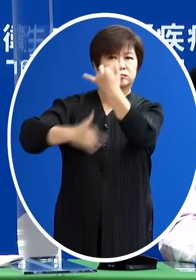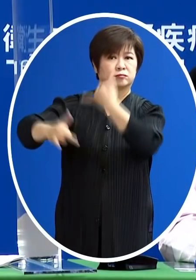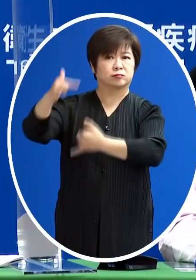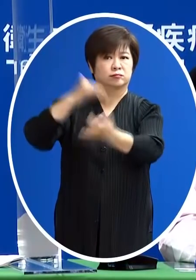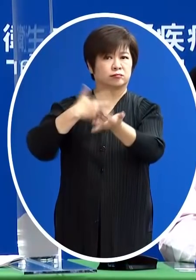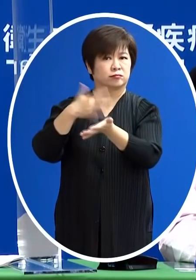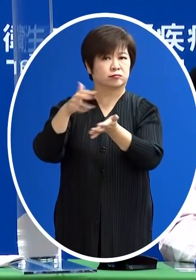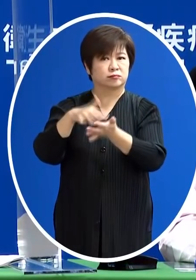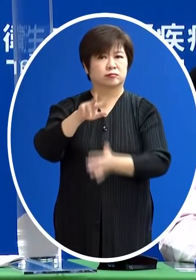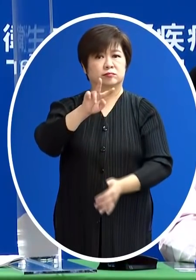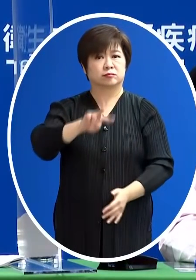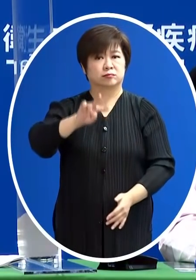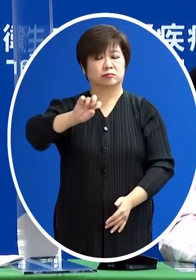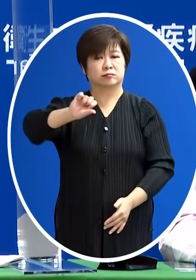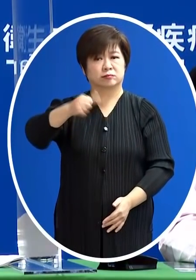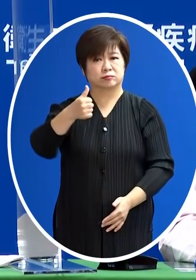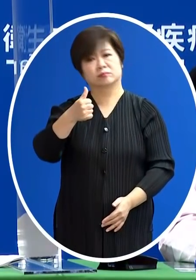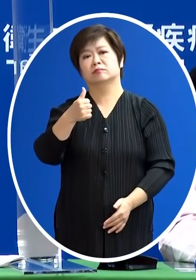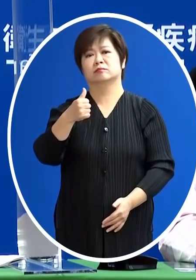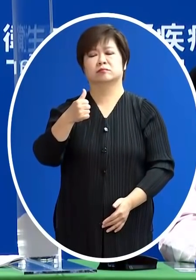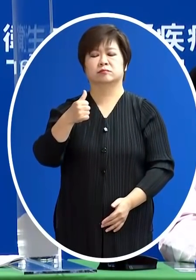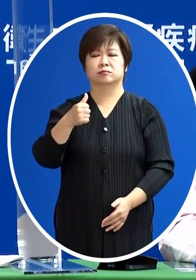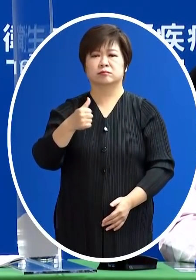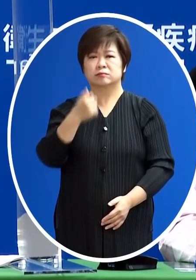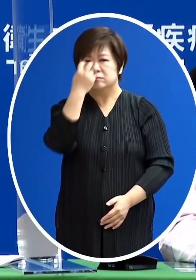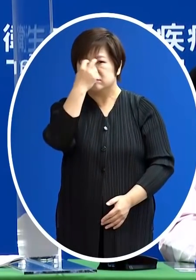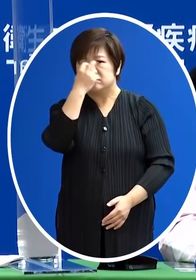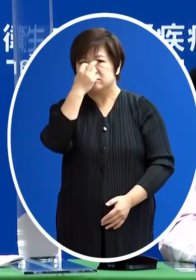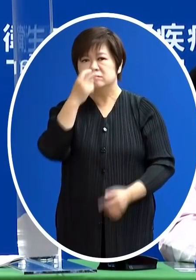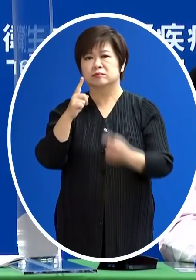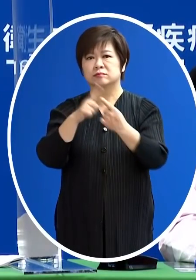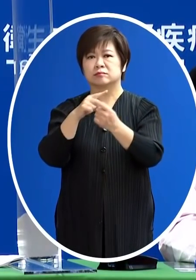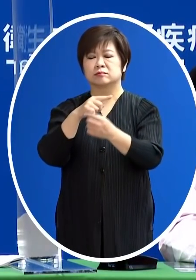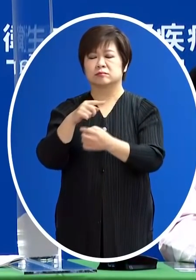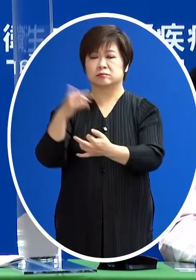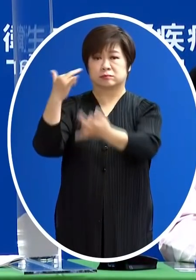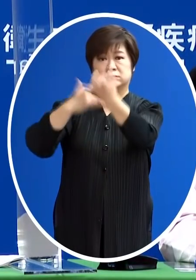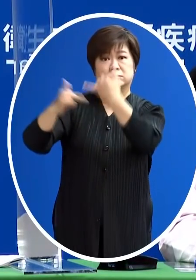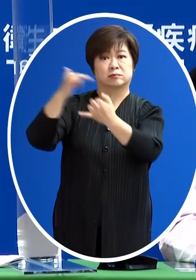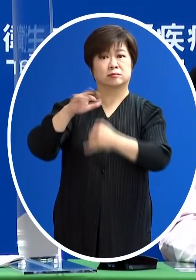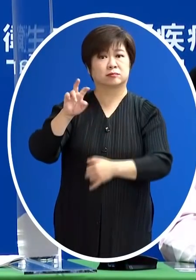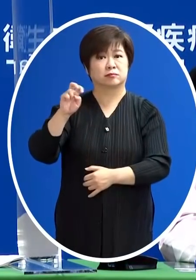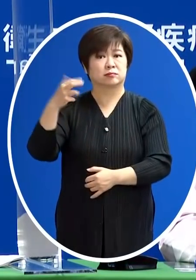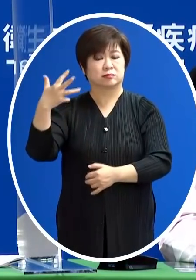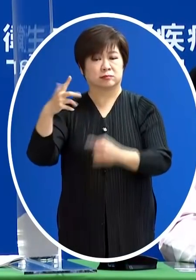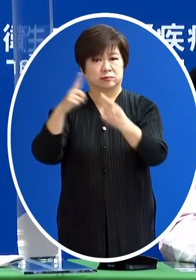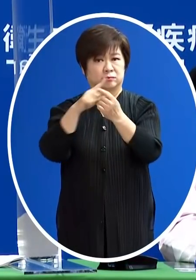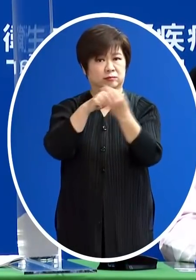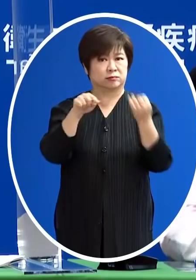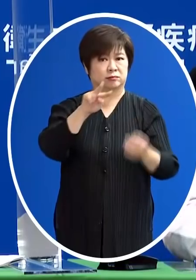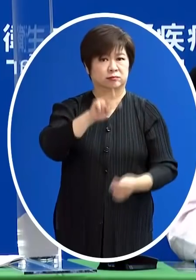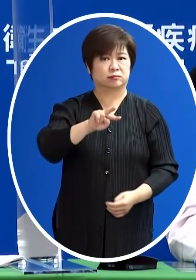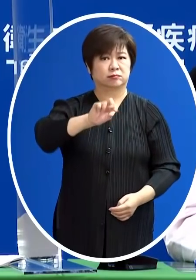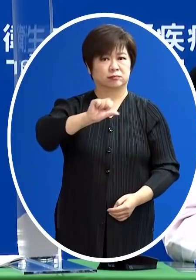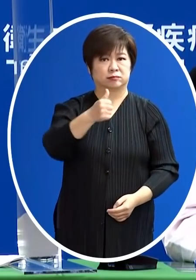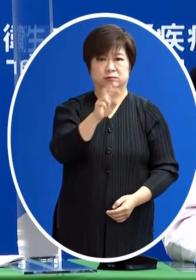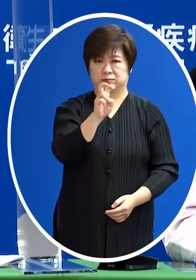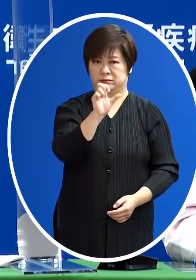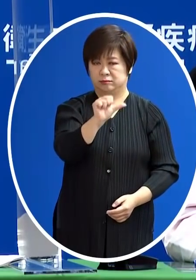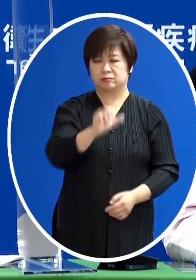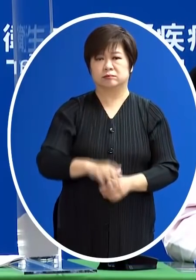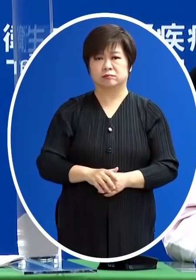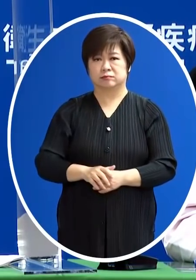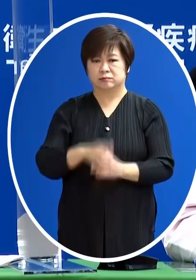多，2500检验的人，有28班，那2525人，那这边